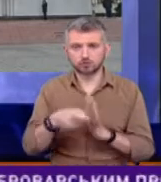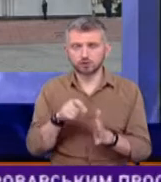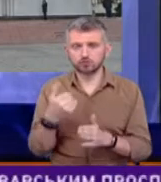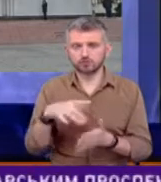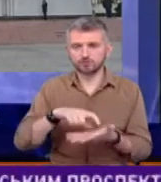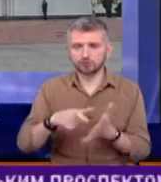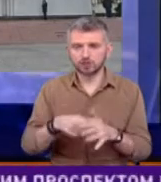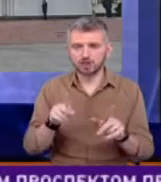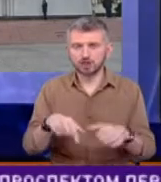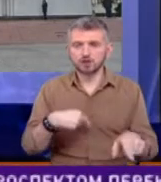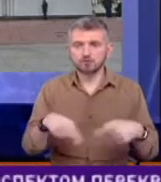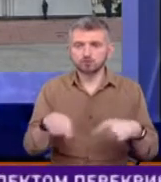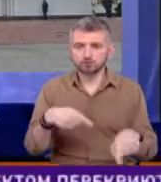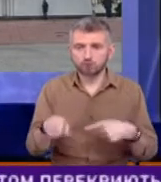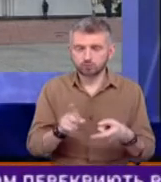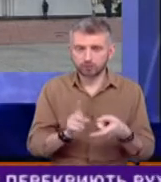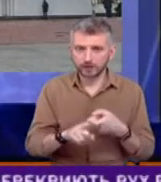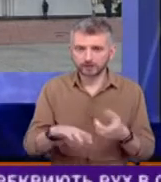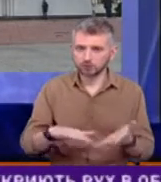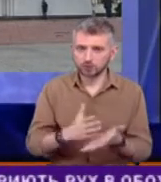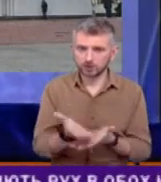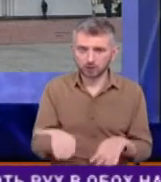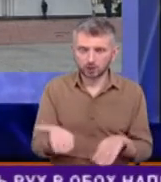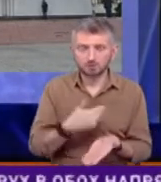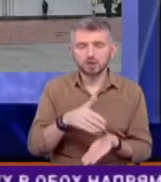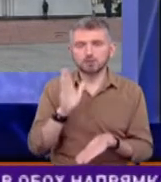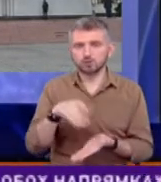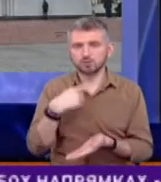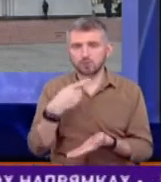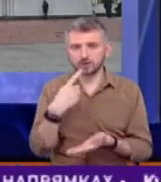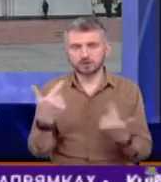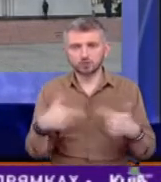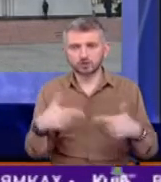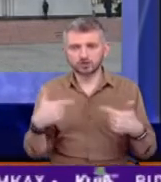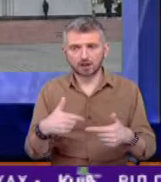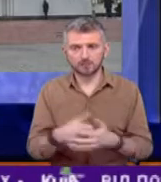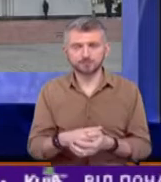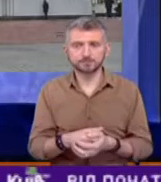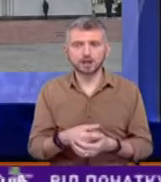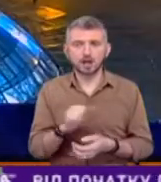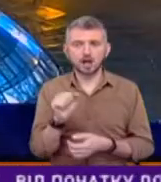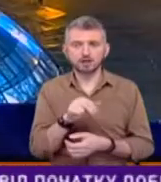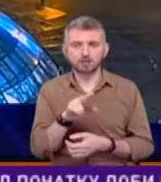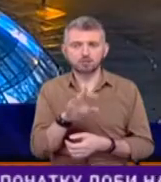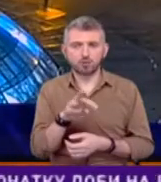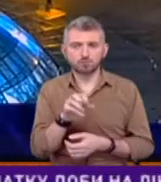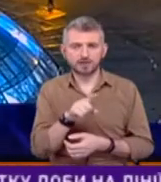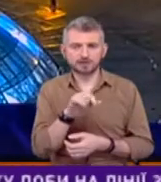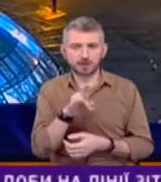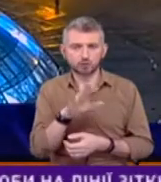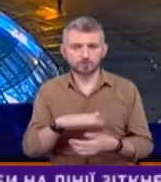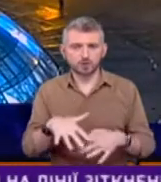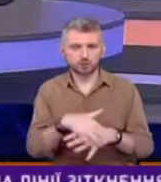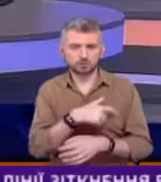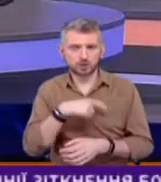студії, навіть футбол пов'язаний з політикою, ми будемо говорити із гостями. Насамперед, Андрій Помазанов, народний депутат